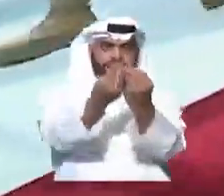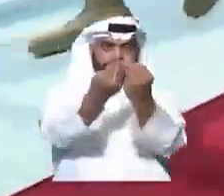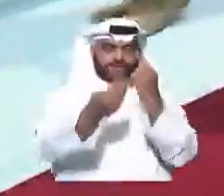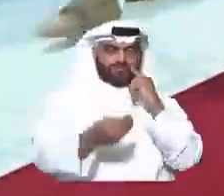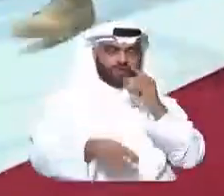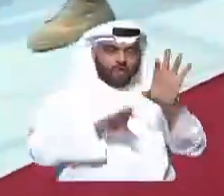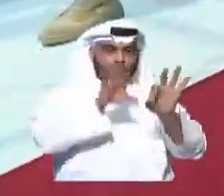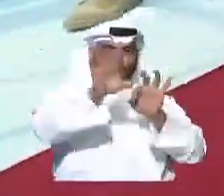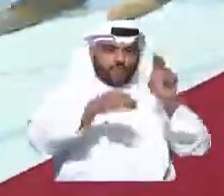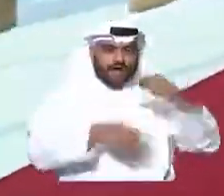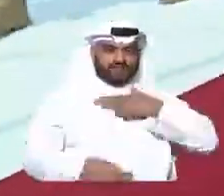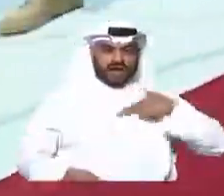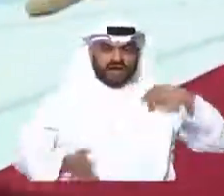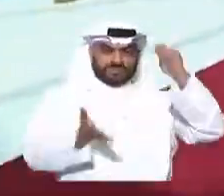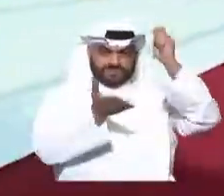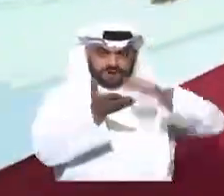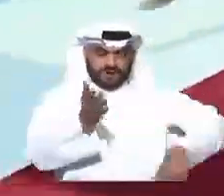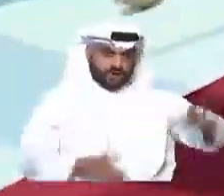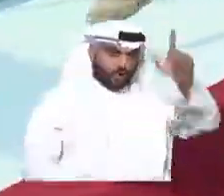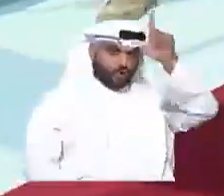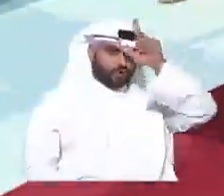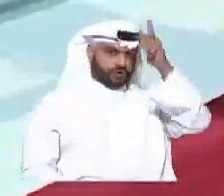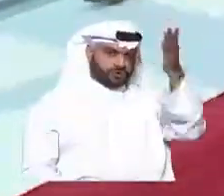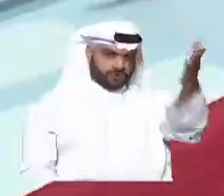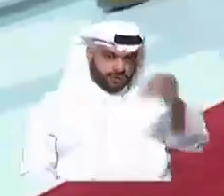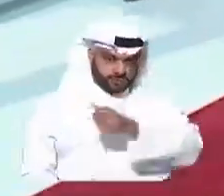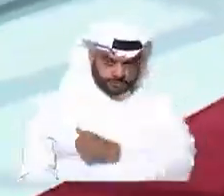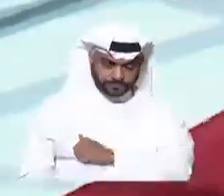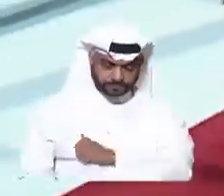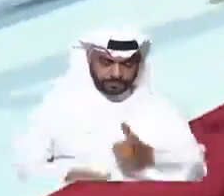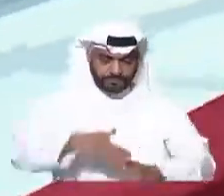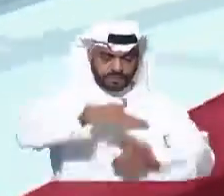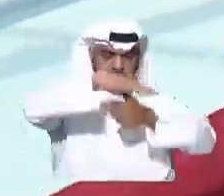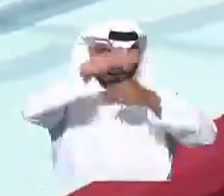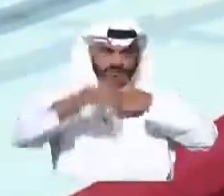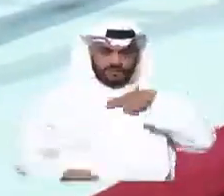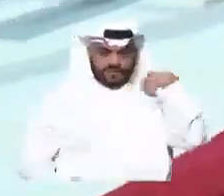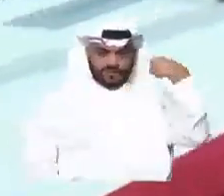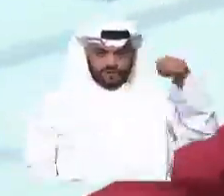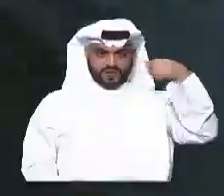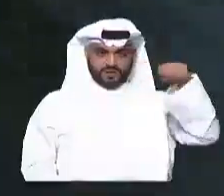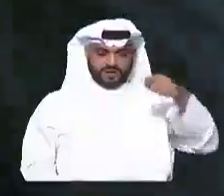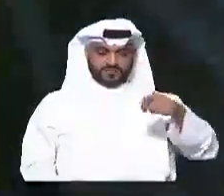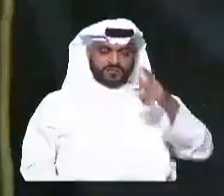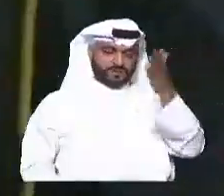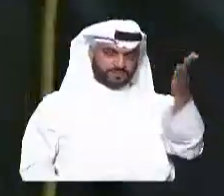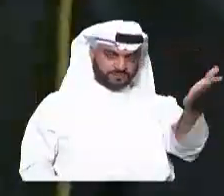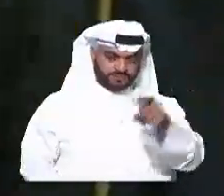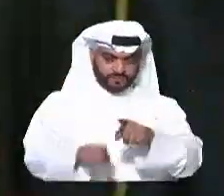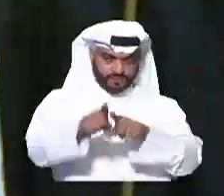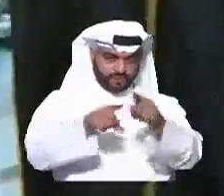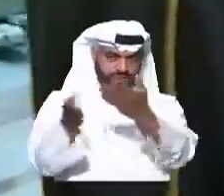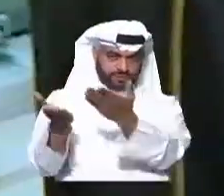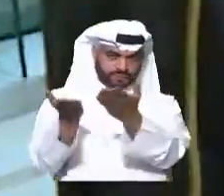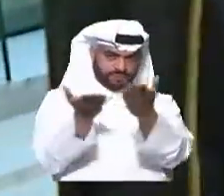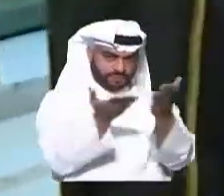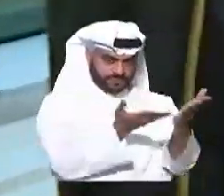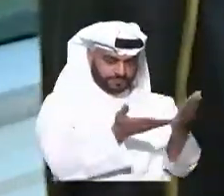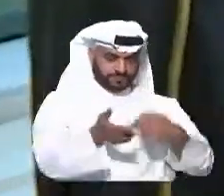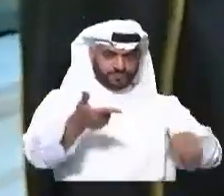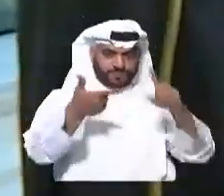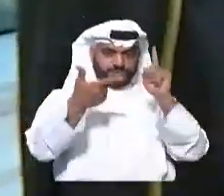وفد رسمي يضم كل من دولة رئيس الوزراء بالمملكة الأردنية الهاشمية الشقيقة الدكتور بشر